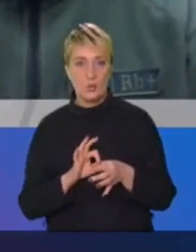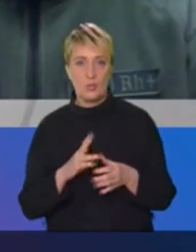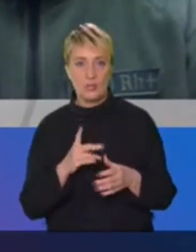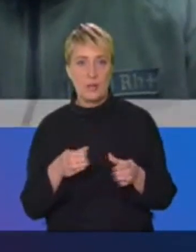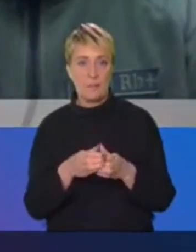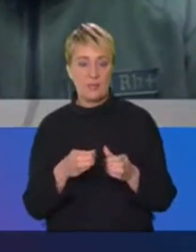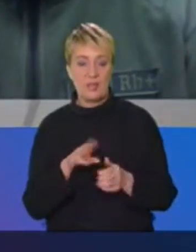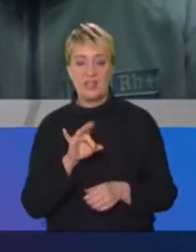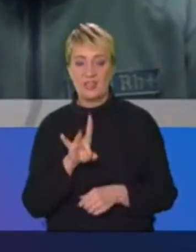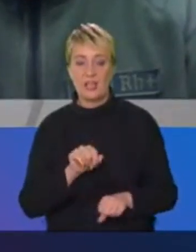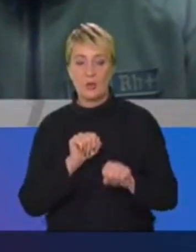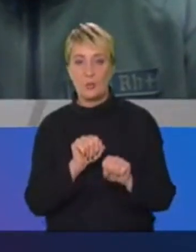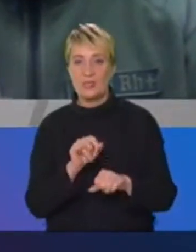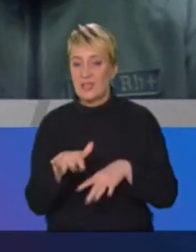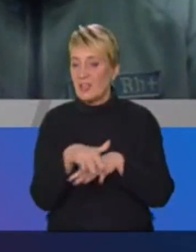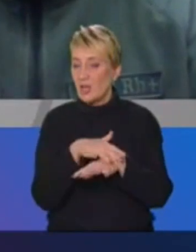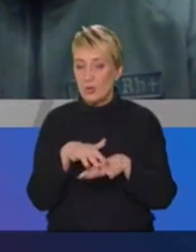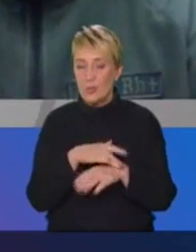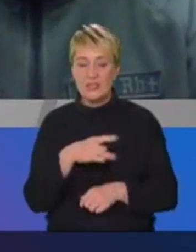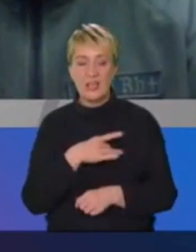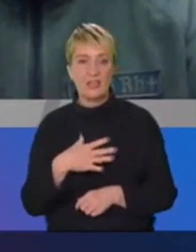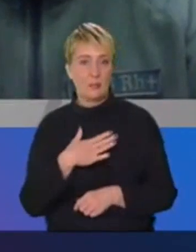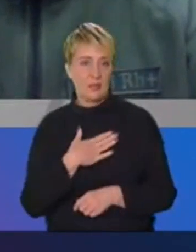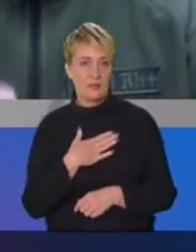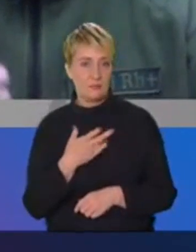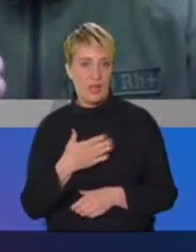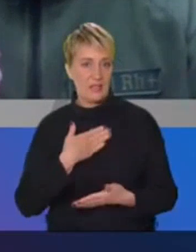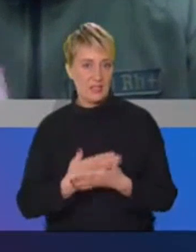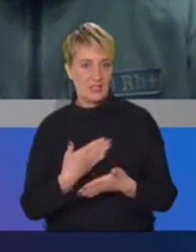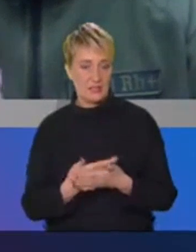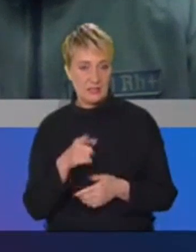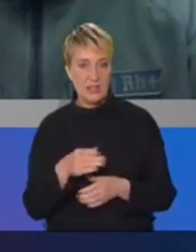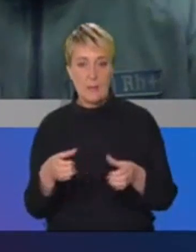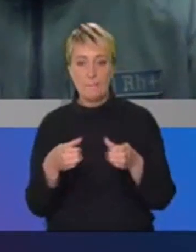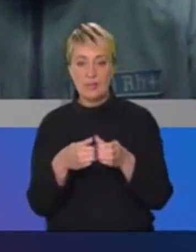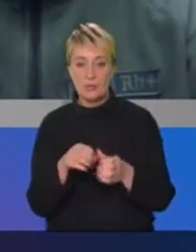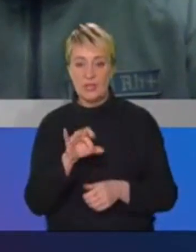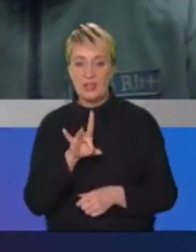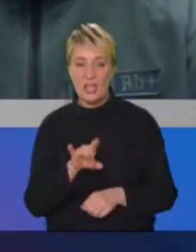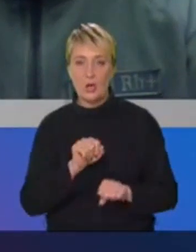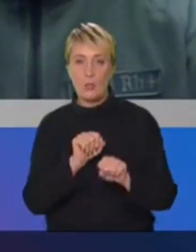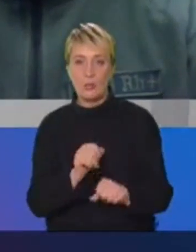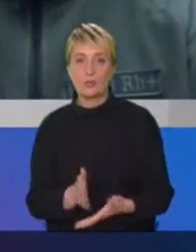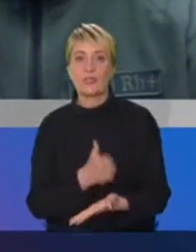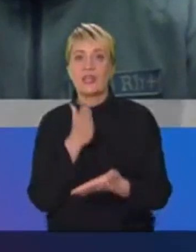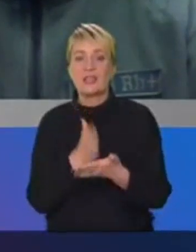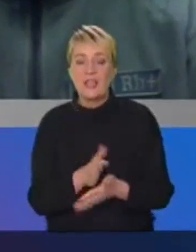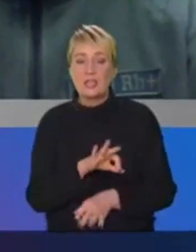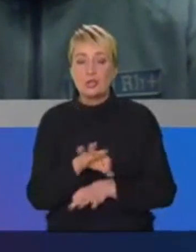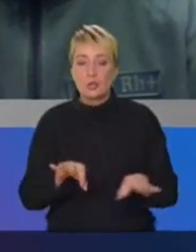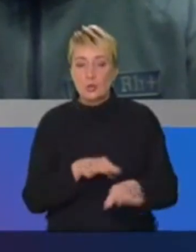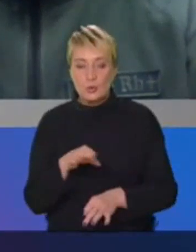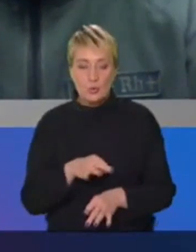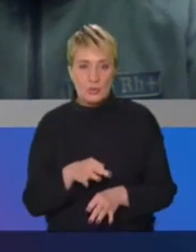територіальна оборона – це не громадська і не приватна якась ініціатива. Бригада територіальної оборони є структурою Збройних